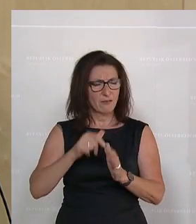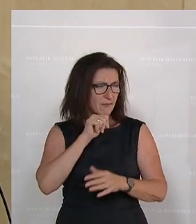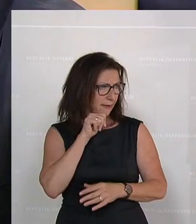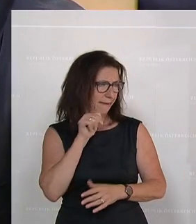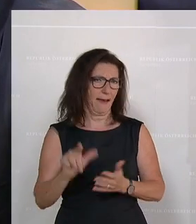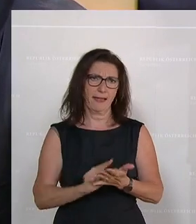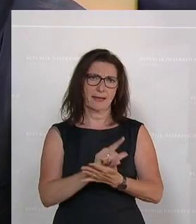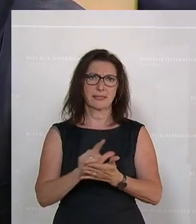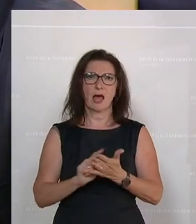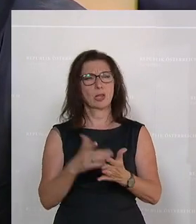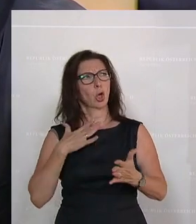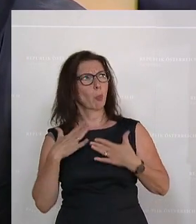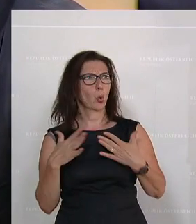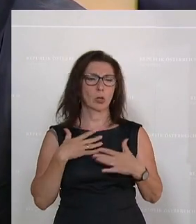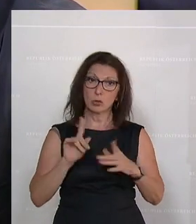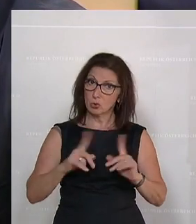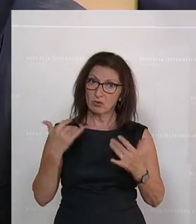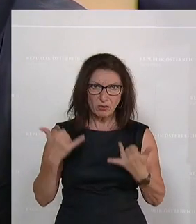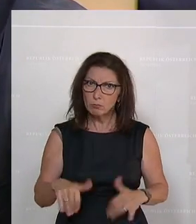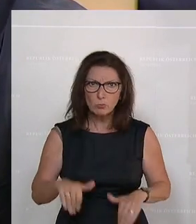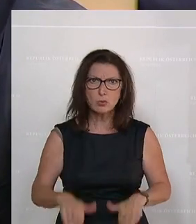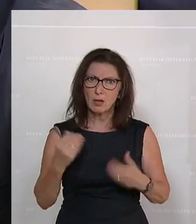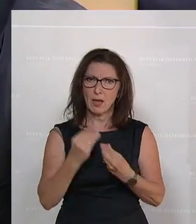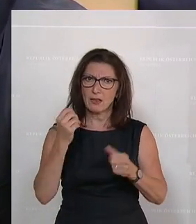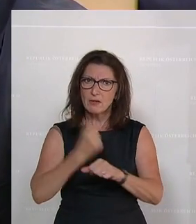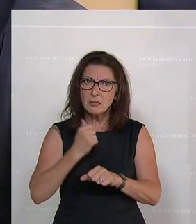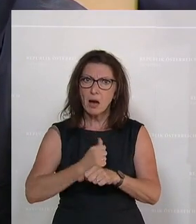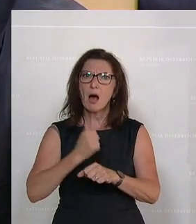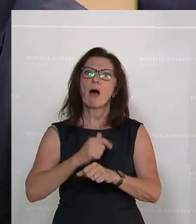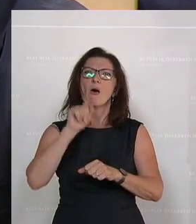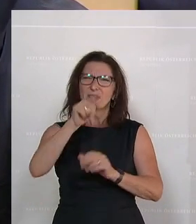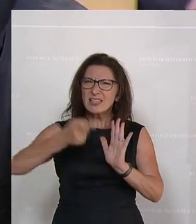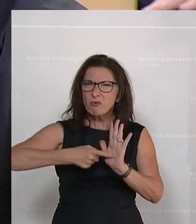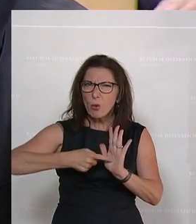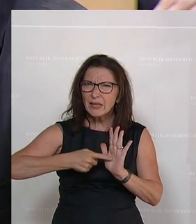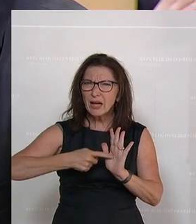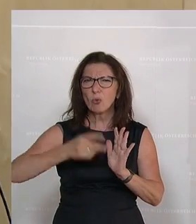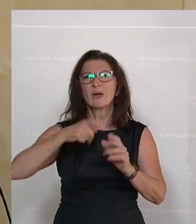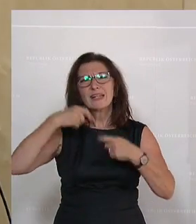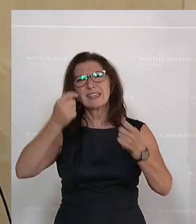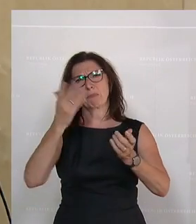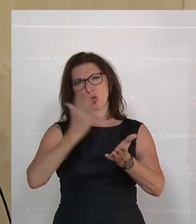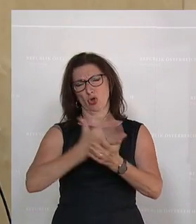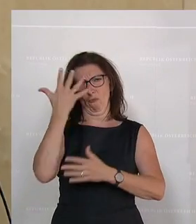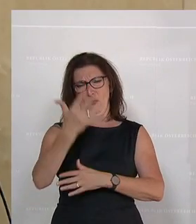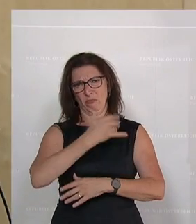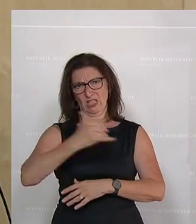sondern zeit zu handeln und das tun wir mit einer forderung die seit 50 jahren diskutiert werden